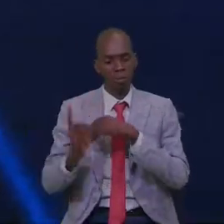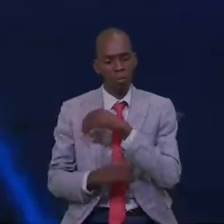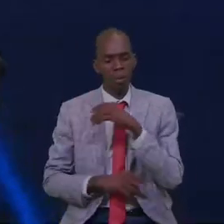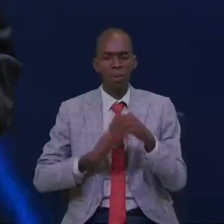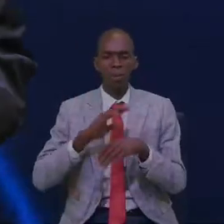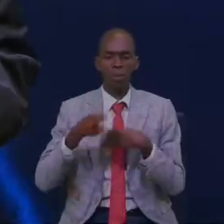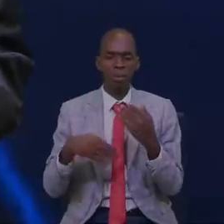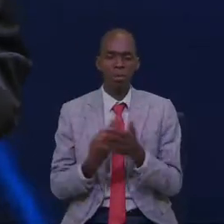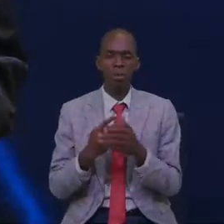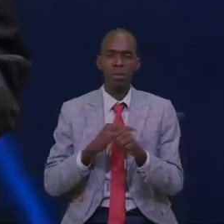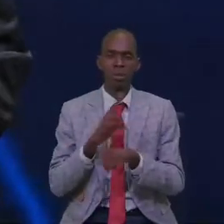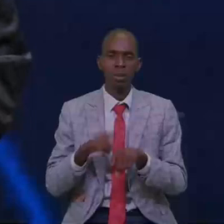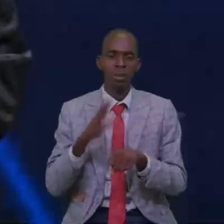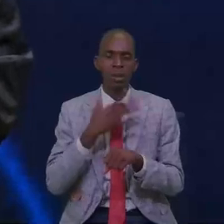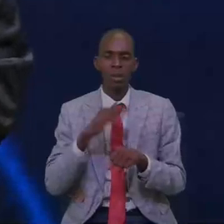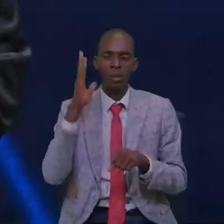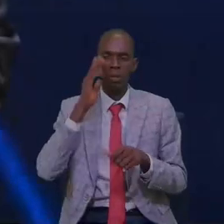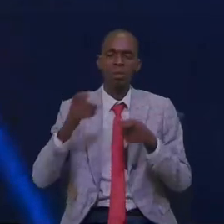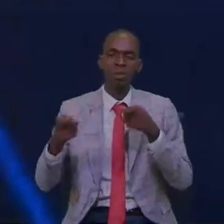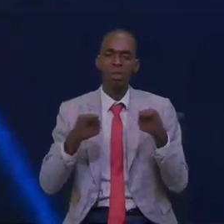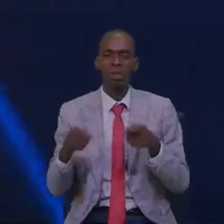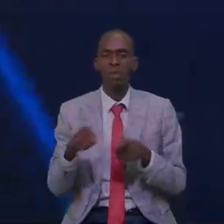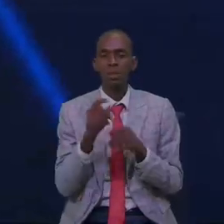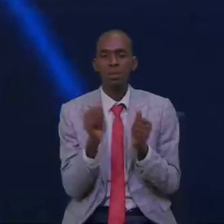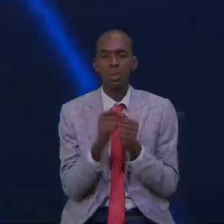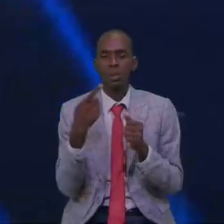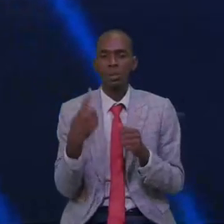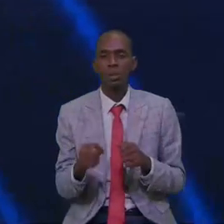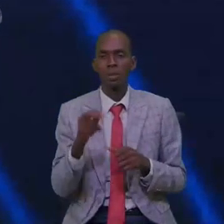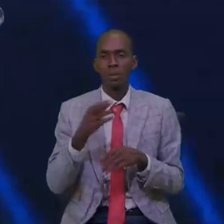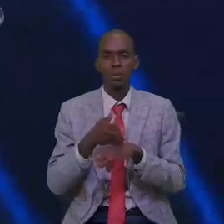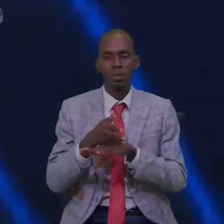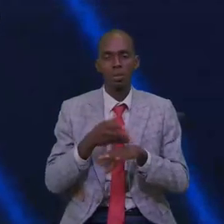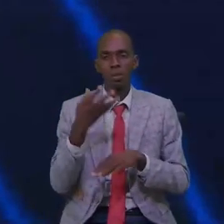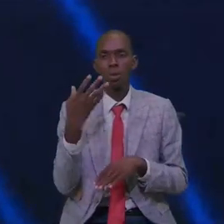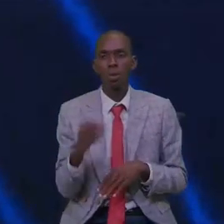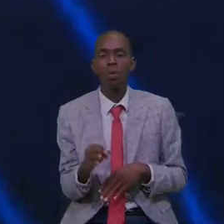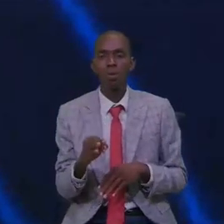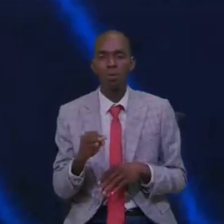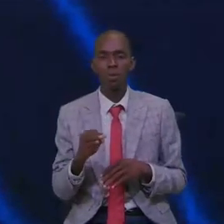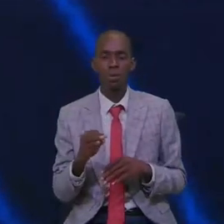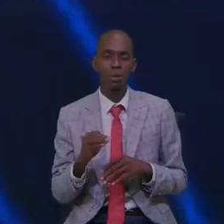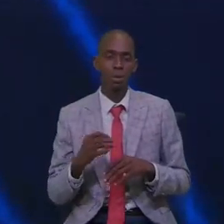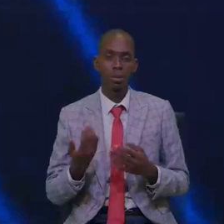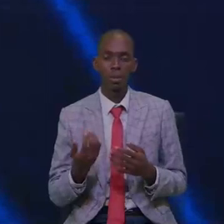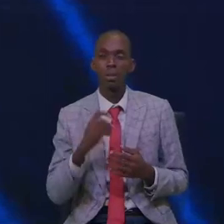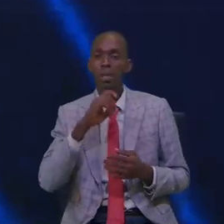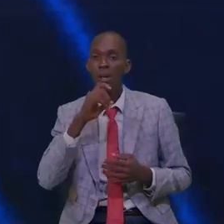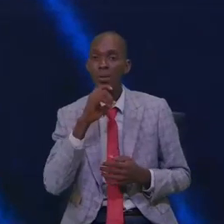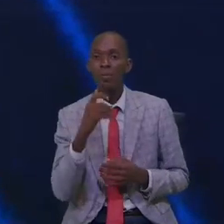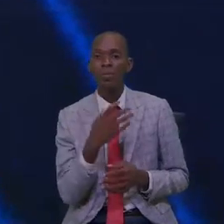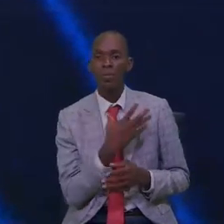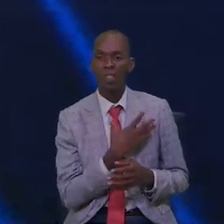les nations, il les pètera avec une verge de fer. Et il foulera la cuve du vin